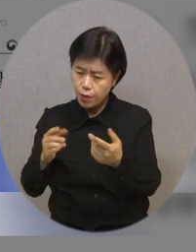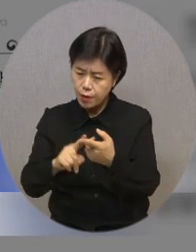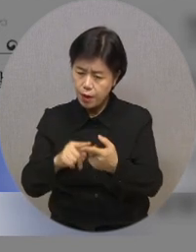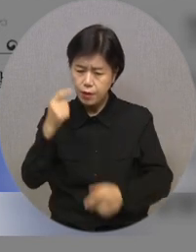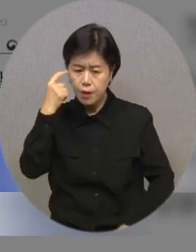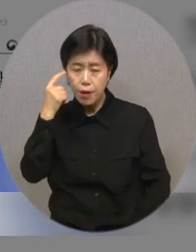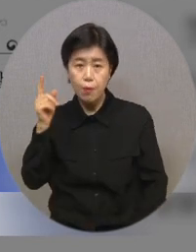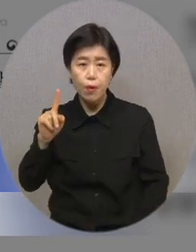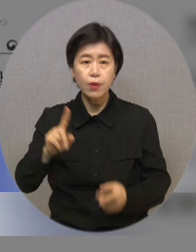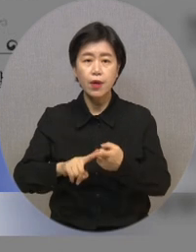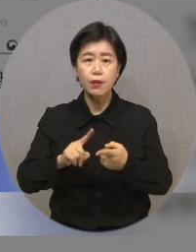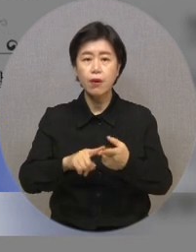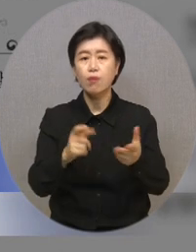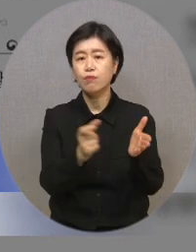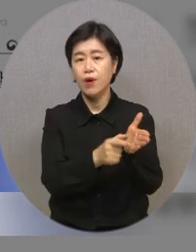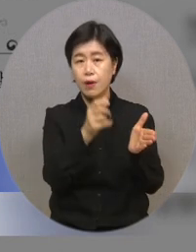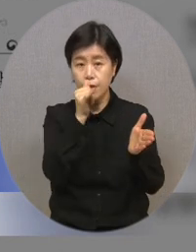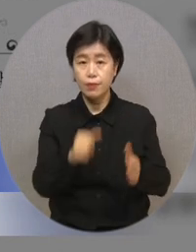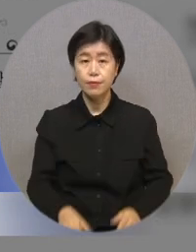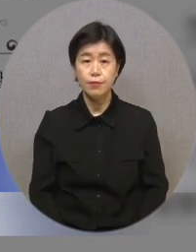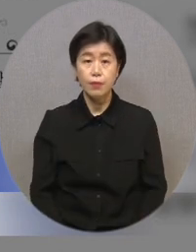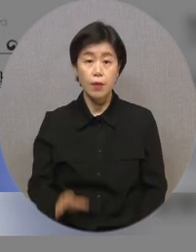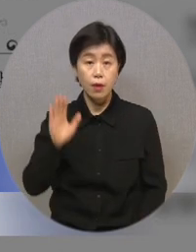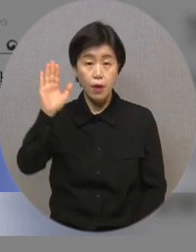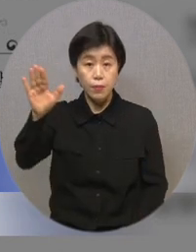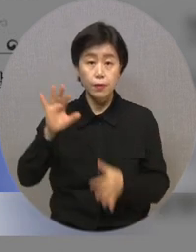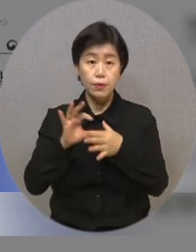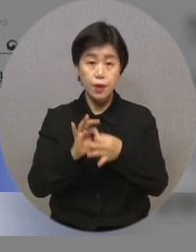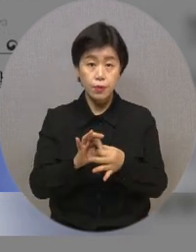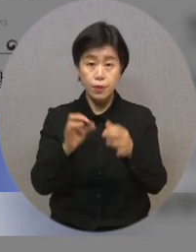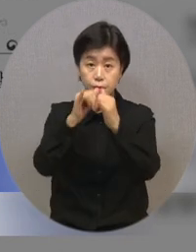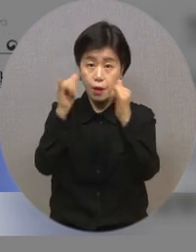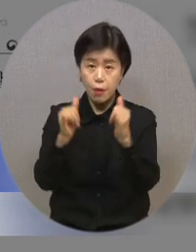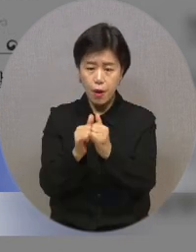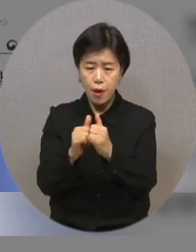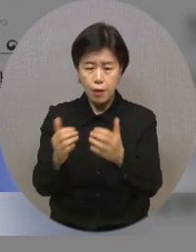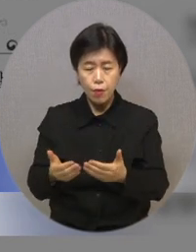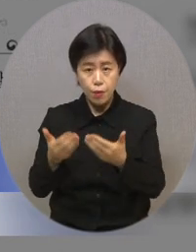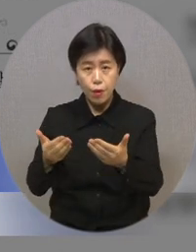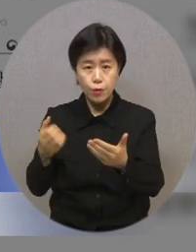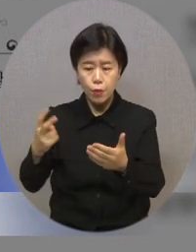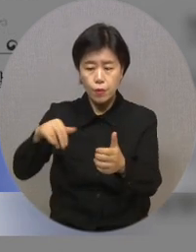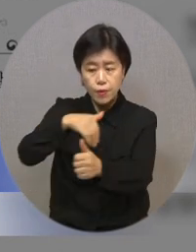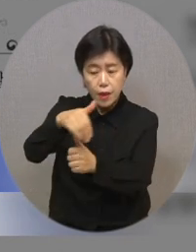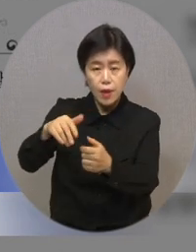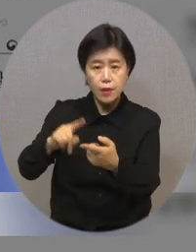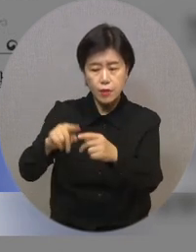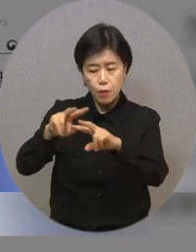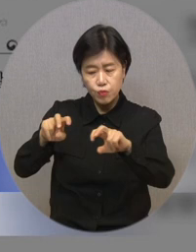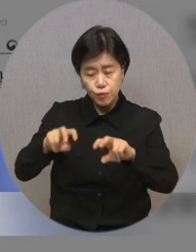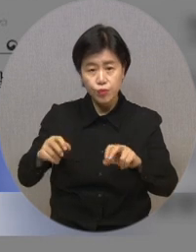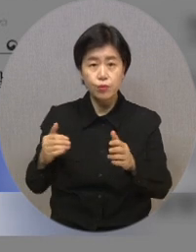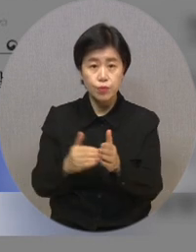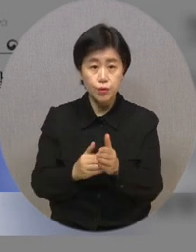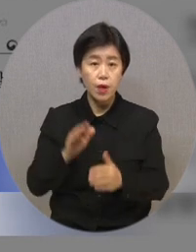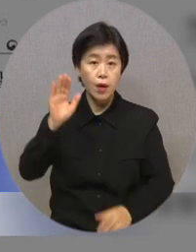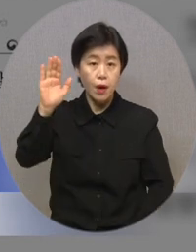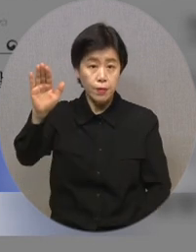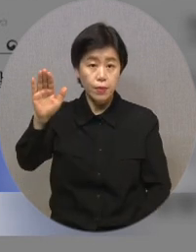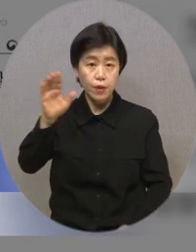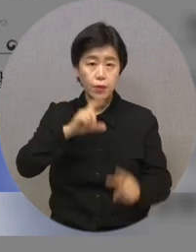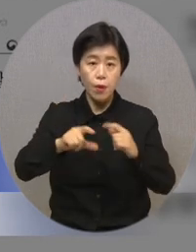한편 한 사업은 앞으로도 지속해서 사회공원 현황과 트렌드를 분석하고 지속 가능한 복지 사회를 위해